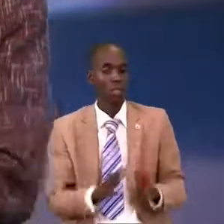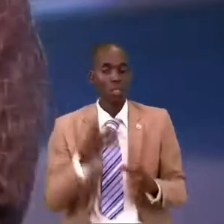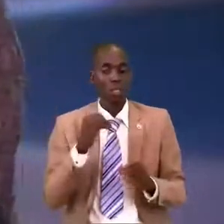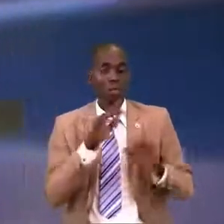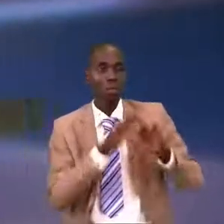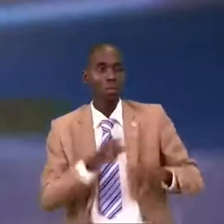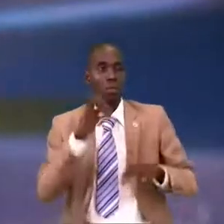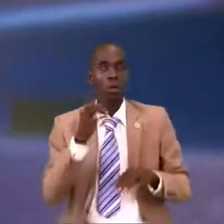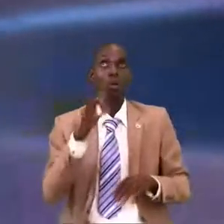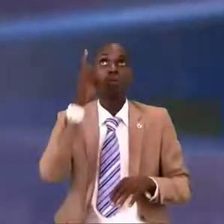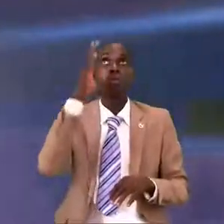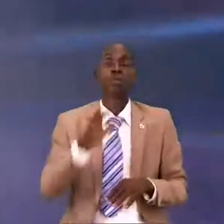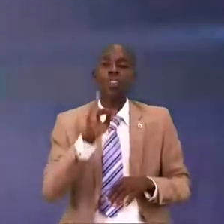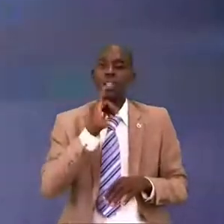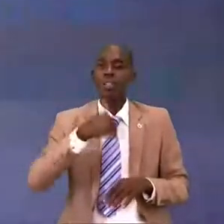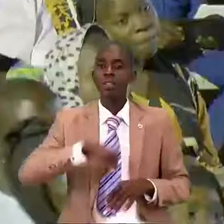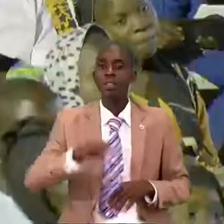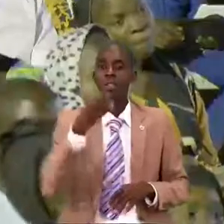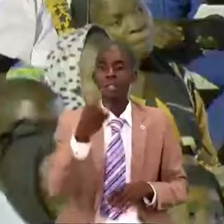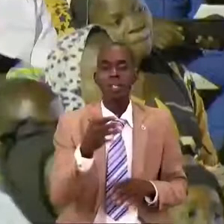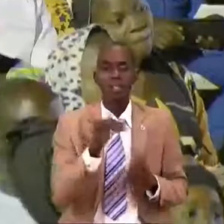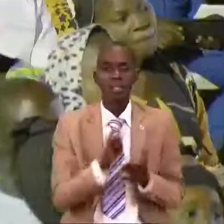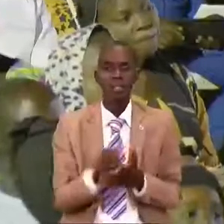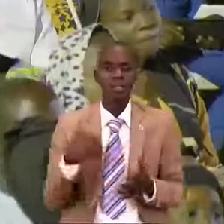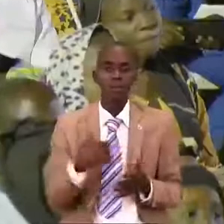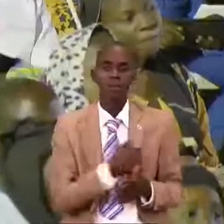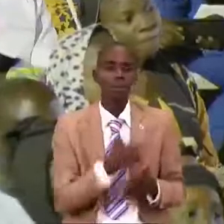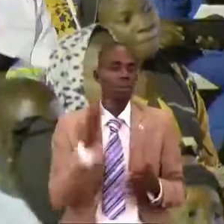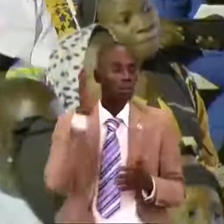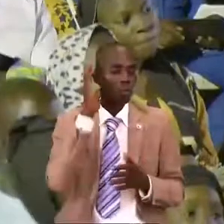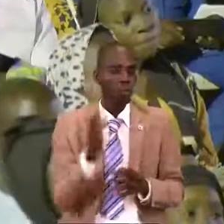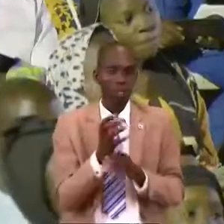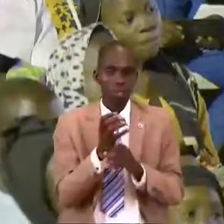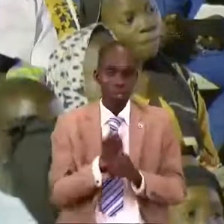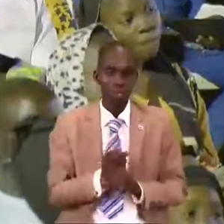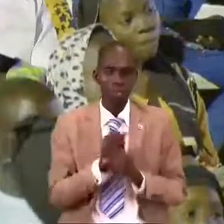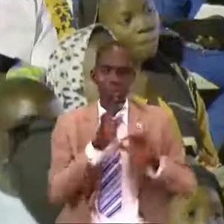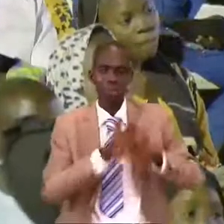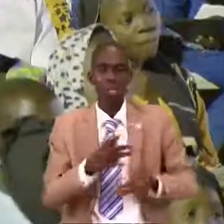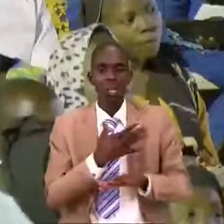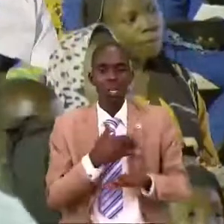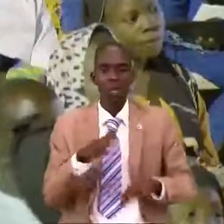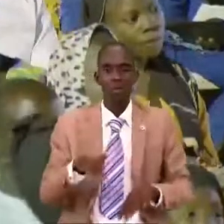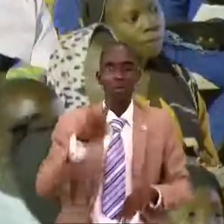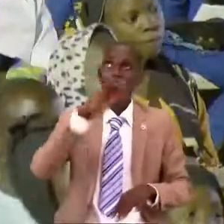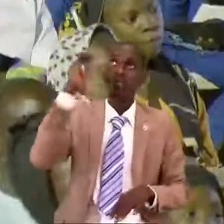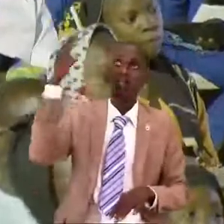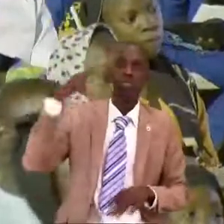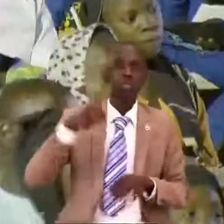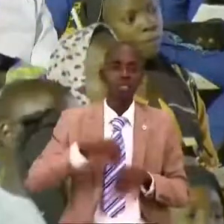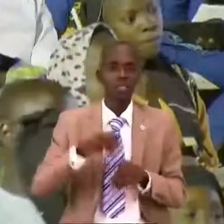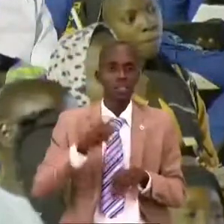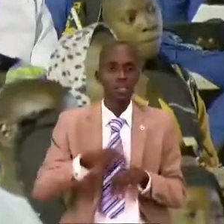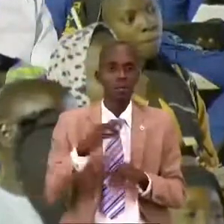trouver grâce pour être secouru dans nos besoins. Voici le moment où le Seigneur